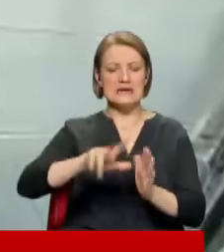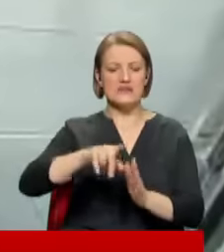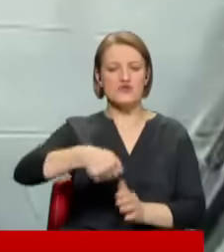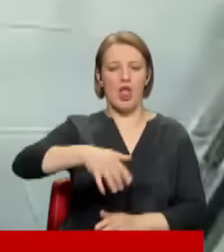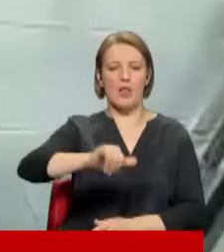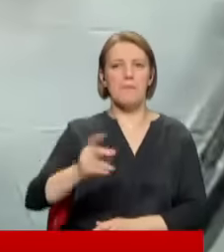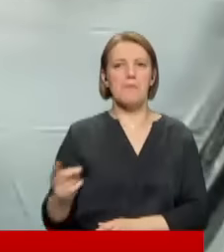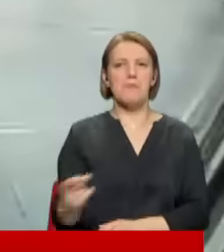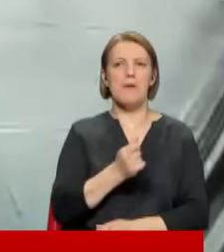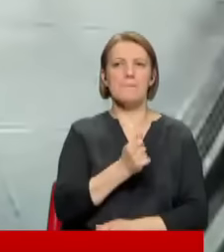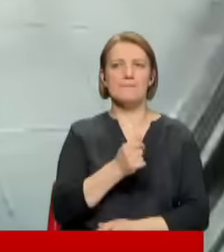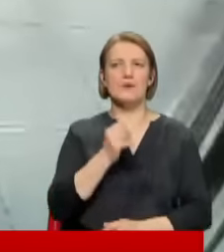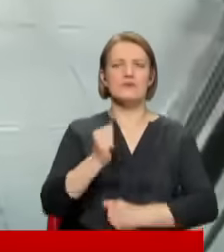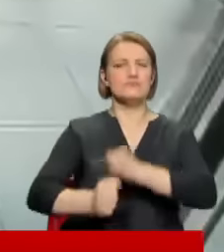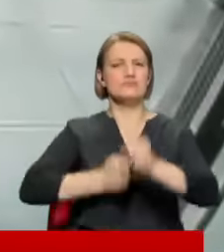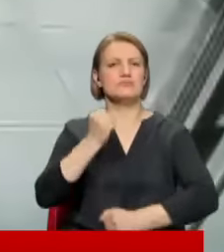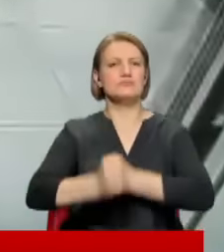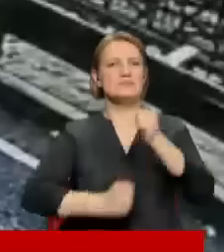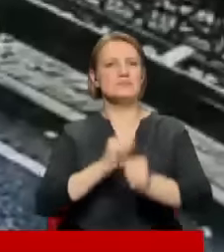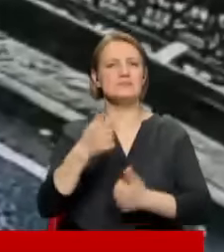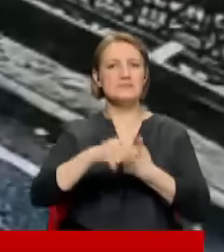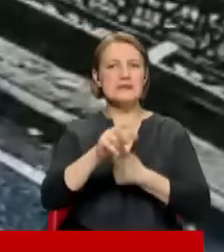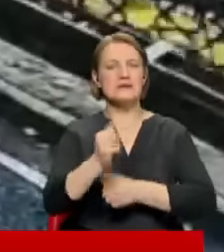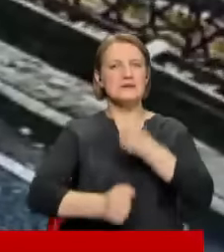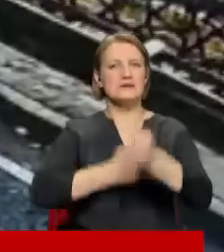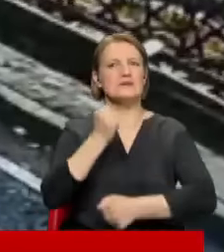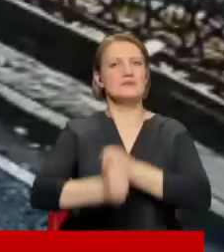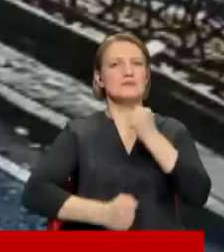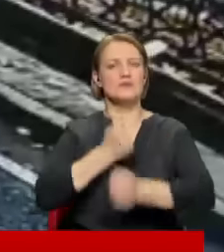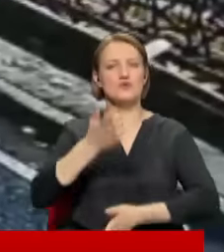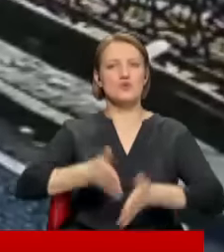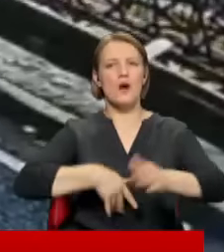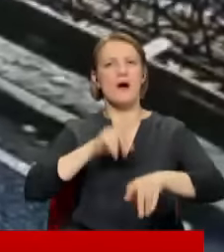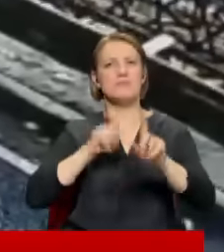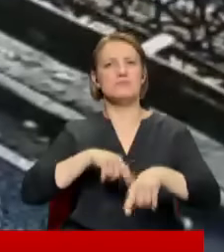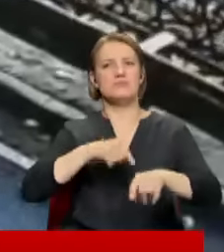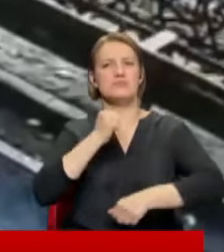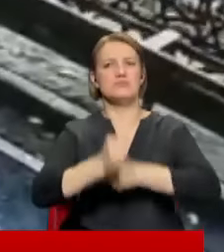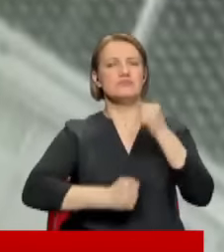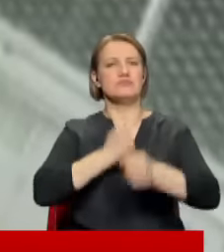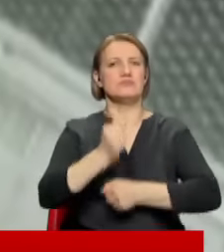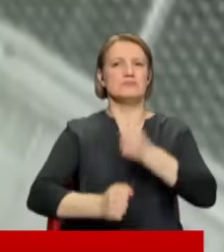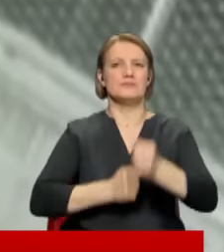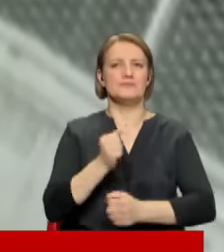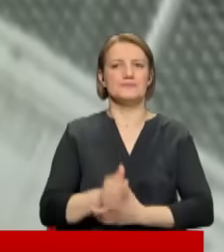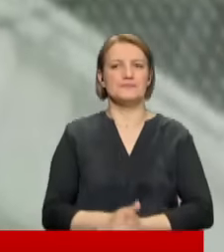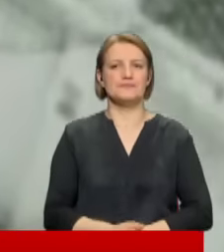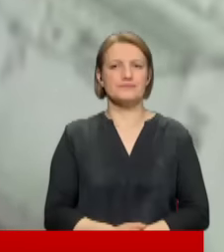alıp kaçtı. Ama çift çantalarının peşini bırakmaya niyetli değildi. Sokaklarda kovalamaca bir süre devam etti.